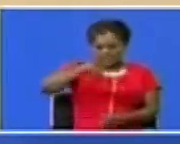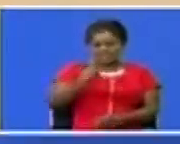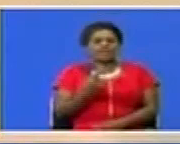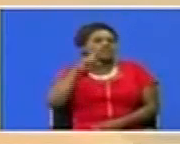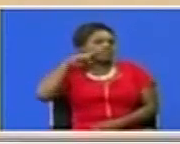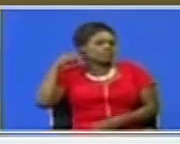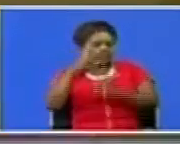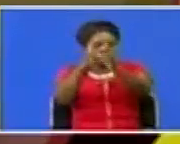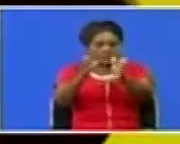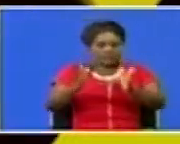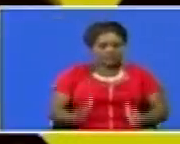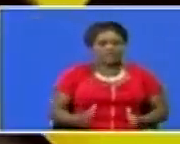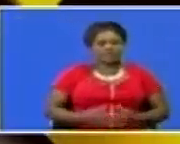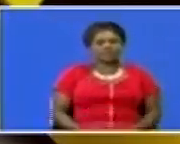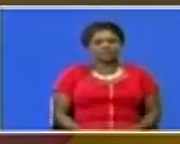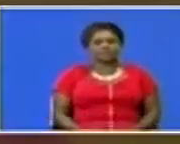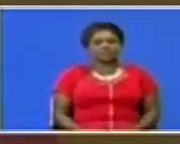ni Lofty Matambo.